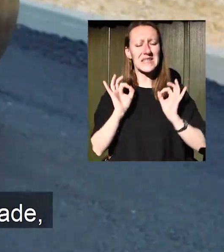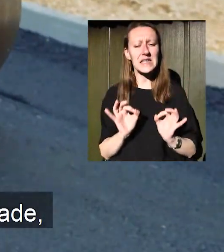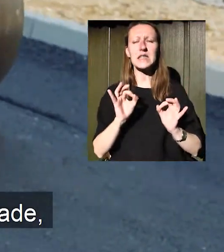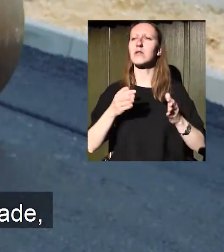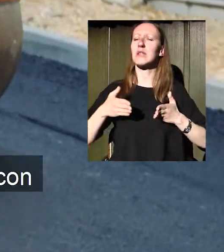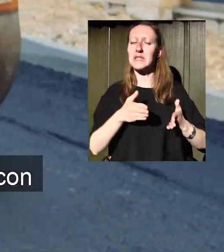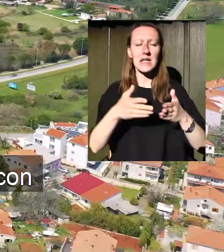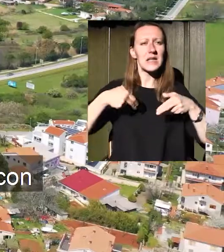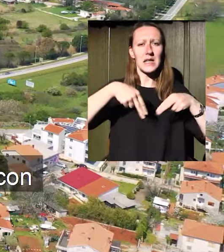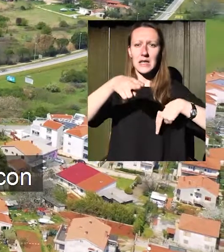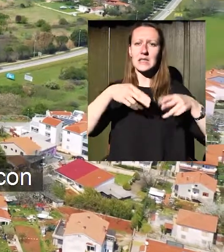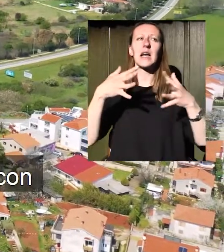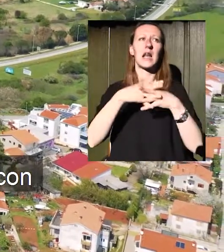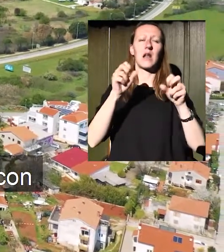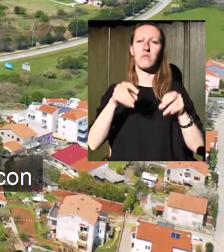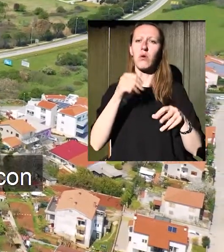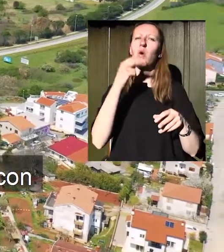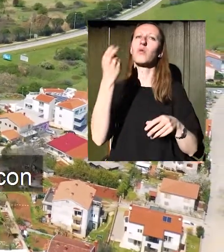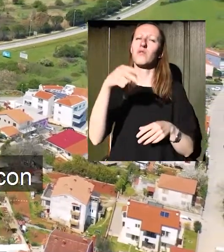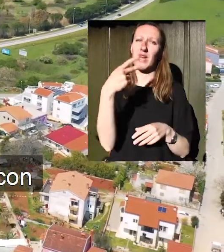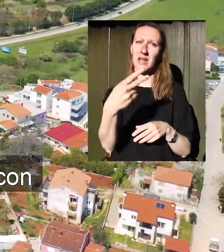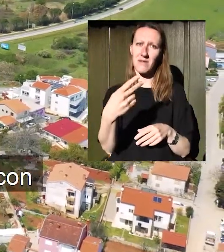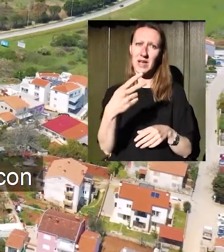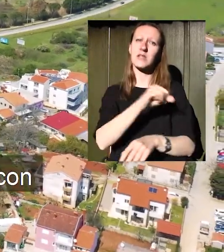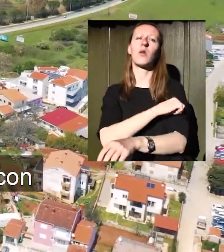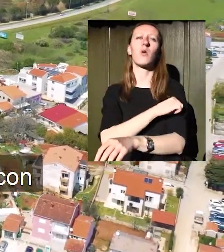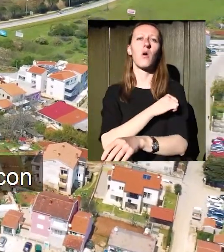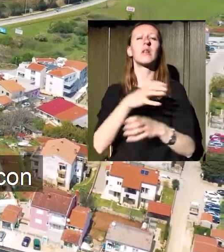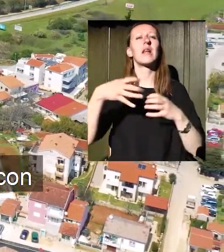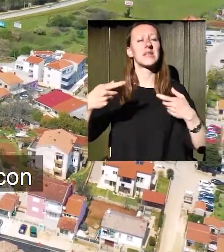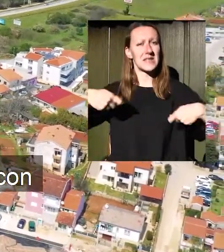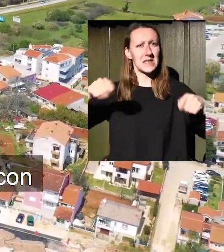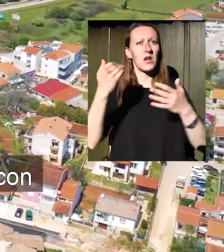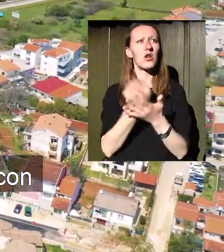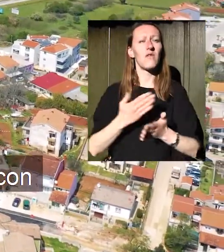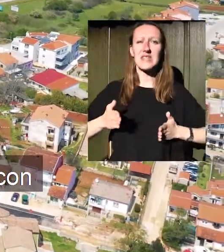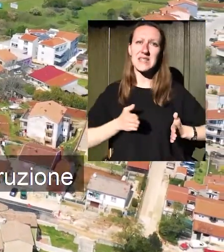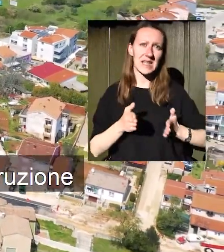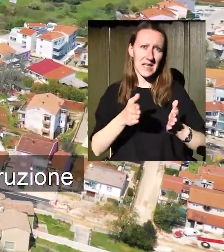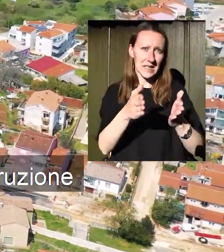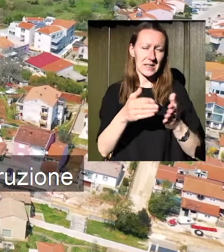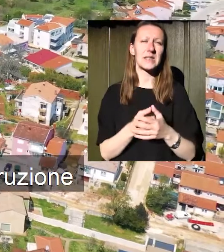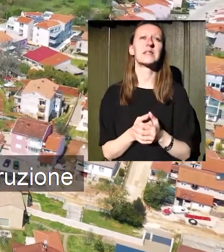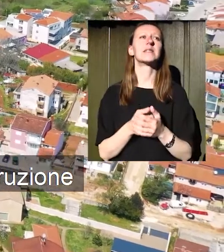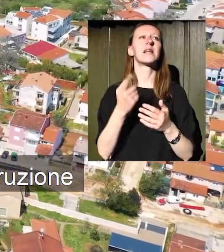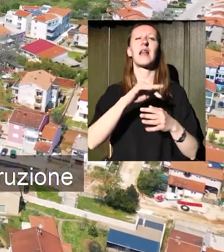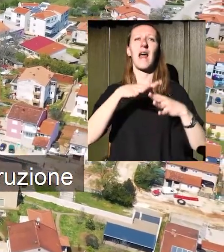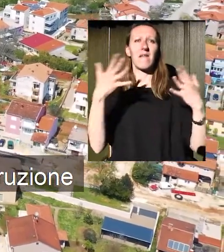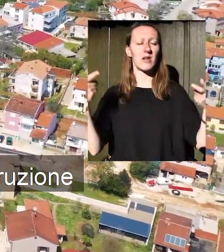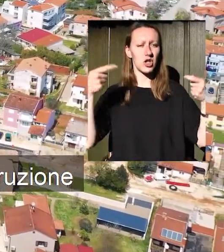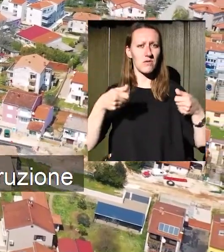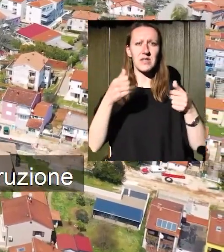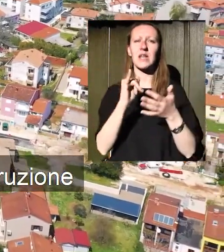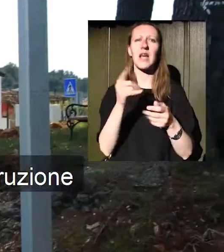protočne ceste, grad Pula je i u 2020. godini nastavio se izgradnjom novih prometnica. Među najvećim investicijama